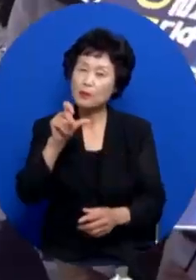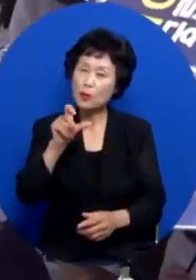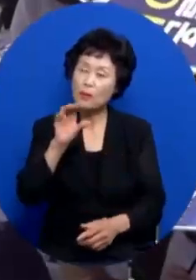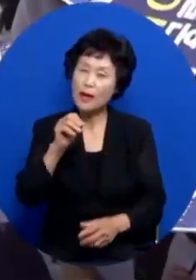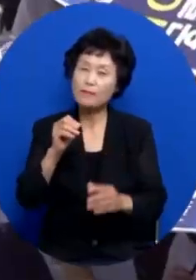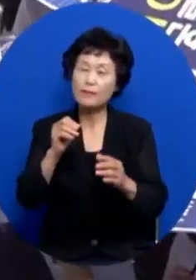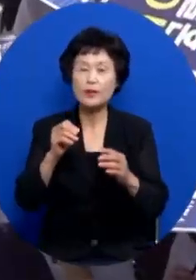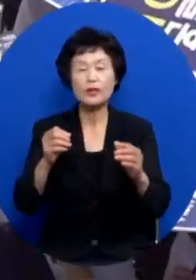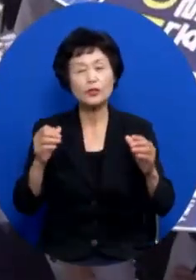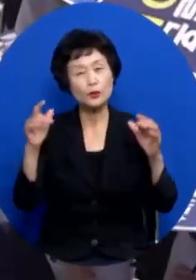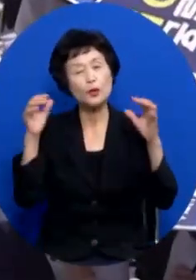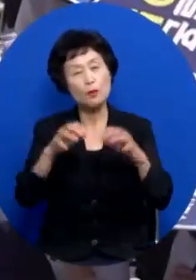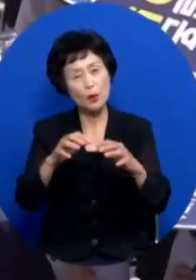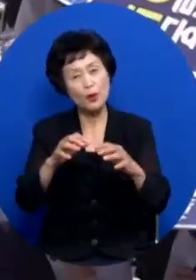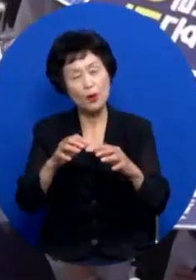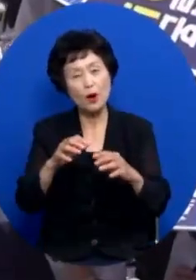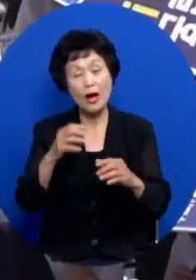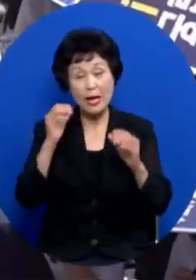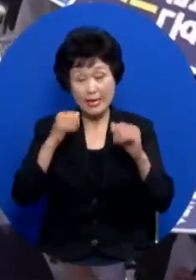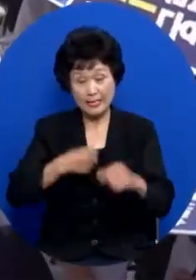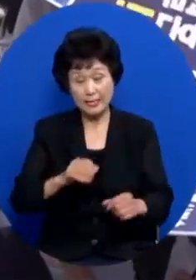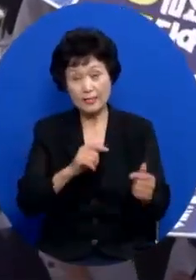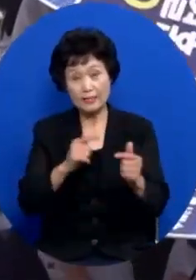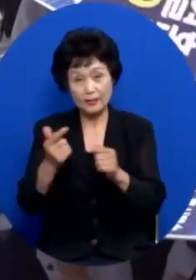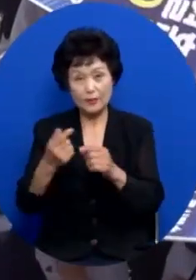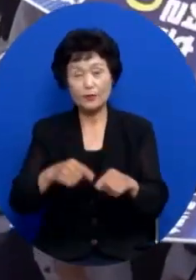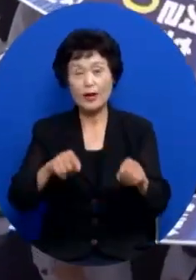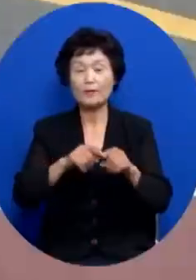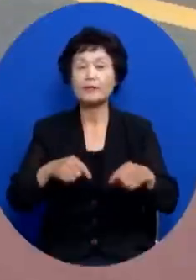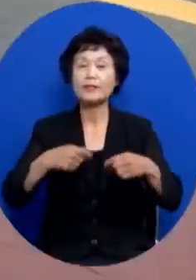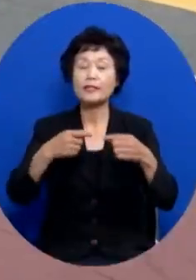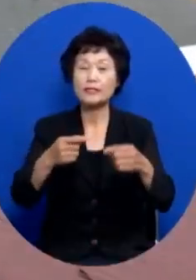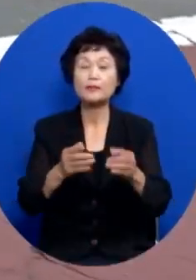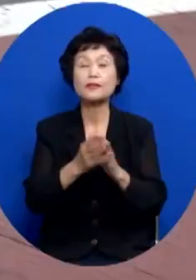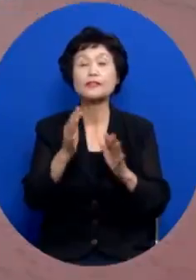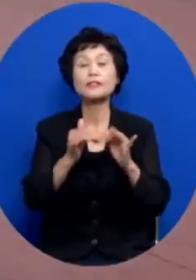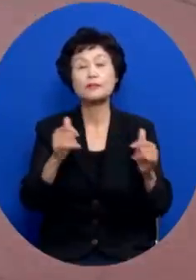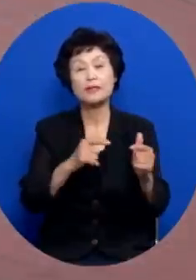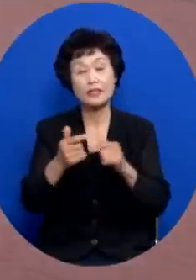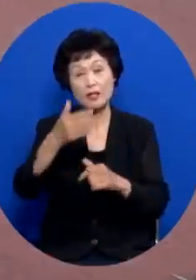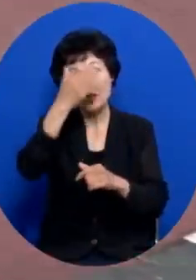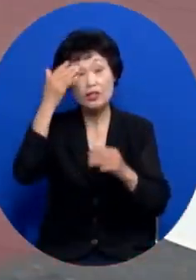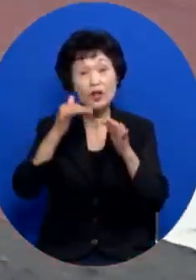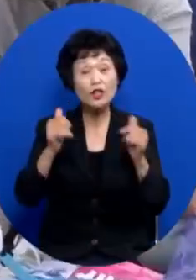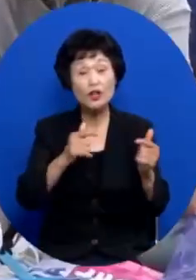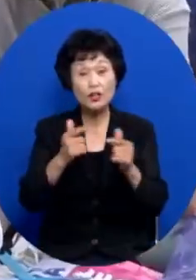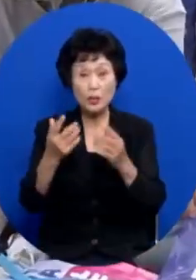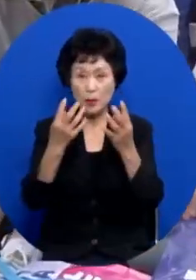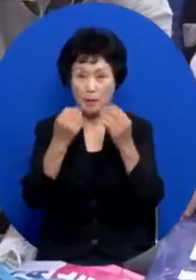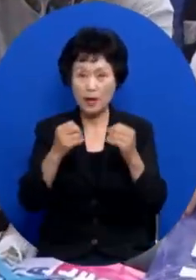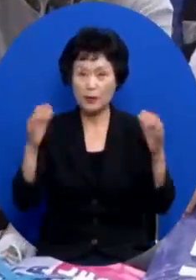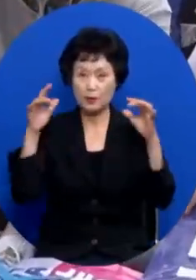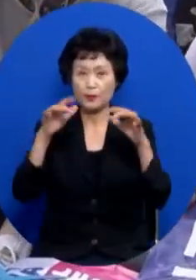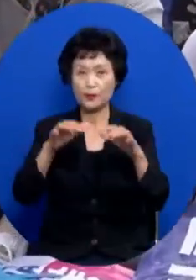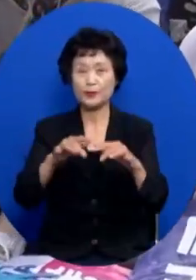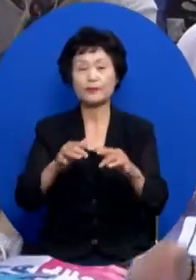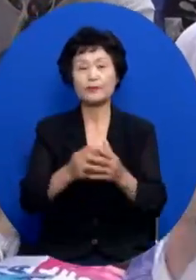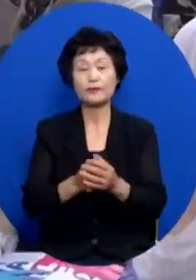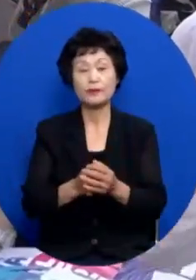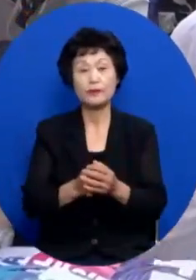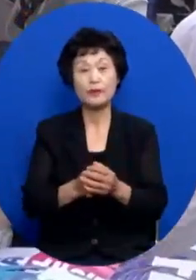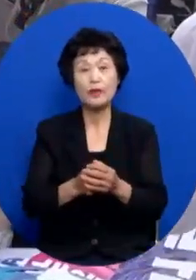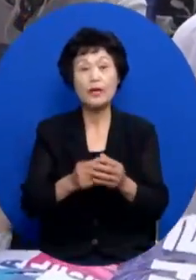운집했는데요. 특히 어린 자녀들과 함께 국민대회에 참여한 시민들 그리고 청년들이 눈에 많이 보였습니다. 네.